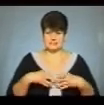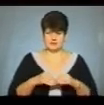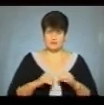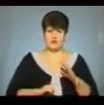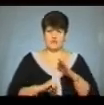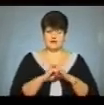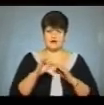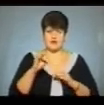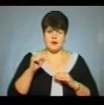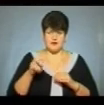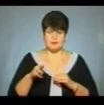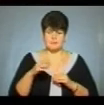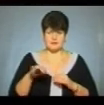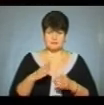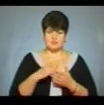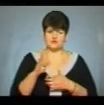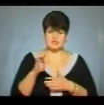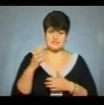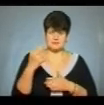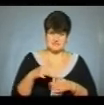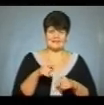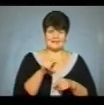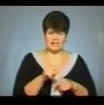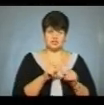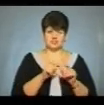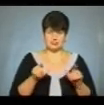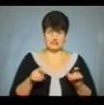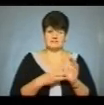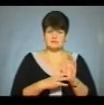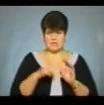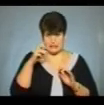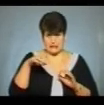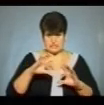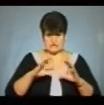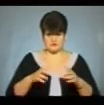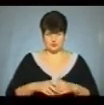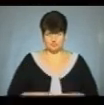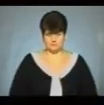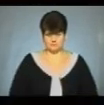«Реал Мадрид» налічує понад 450 таких шкіл у 80 країнах світу.